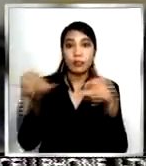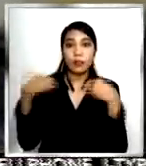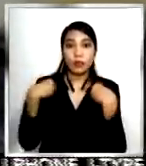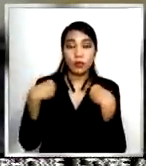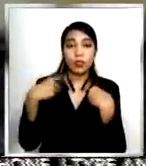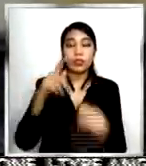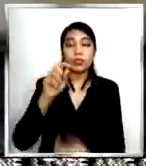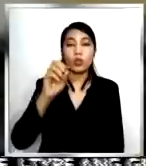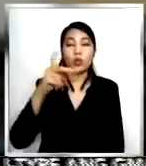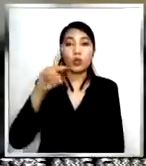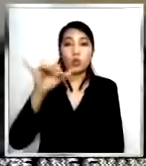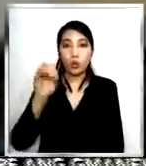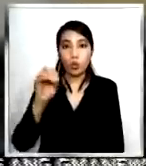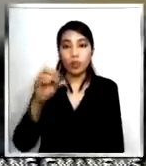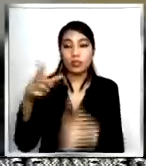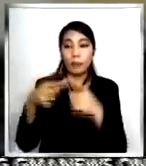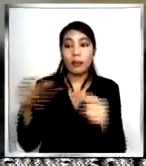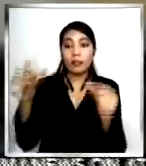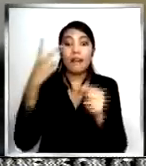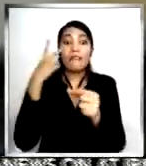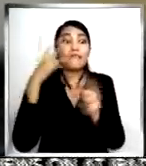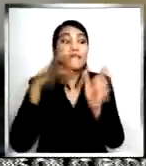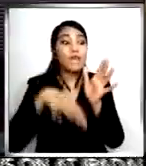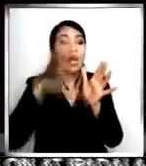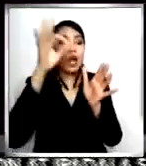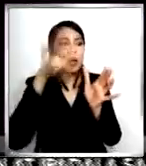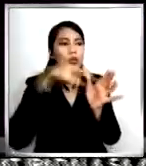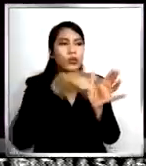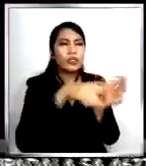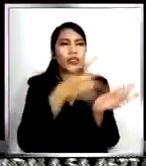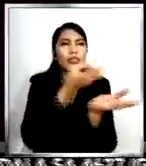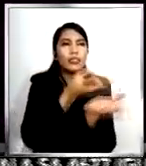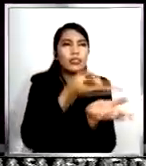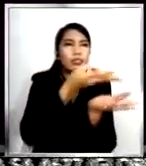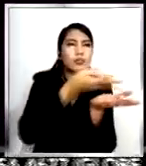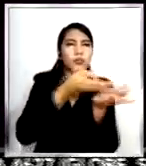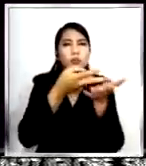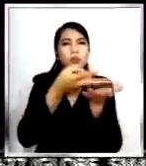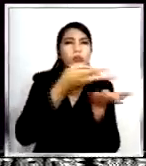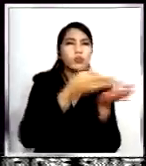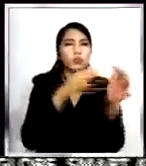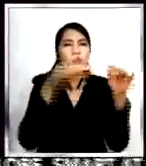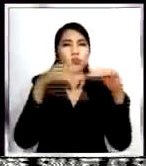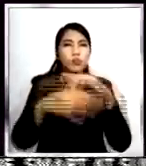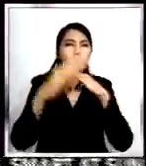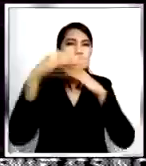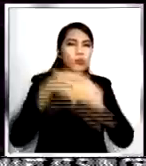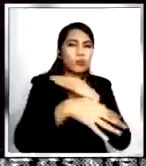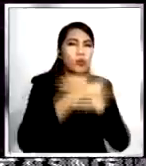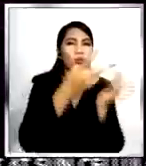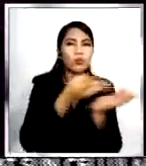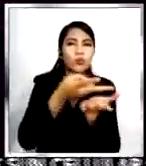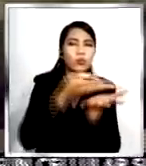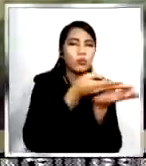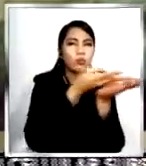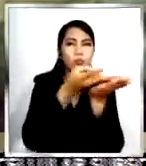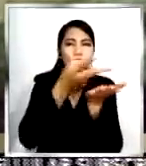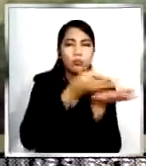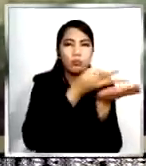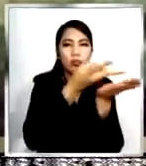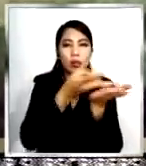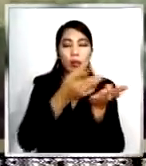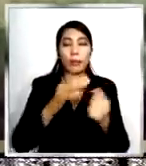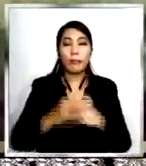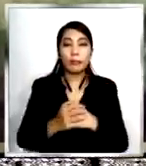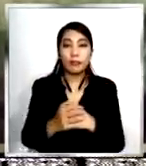na palutang-lutang bago nahanap ng Japan Coast Guard vessel. Hindi pa nakakausap ng ating embahada ang Pinoy crew, pero siya raw ay ligtas